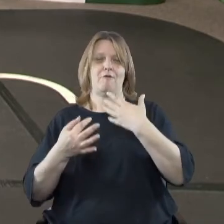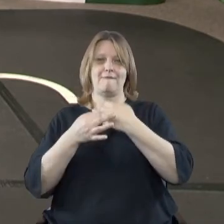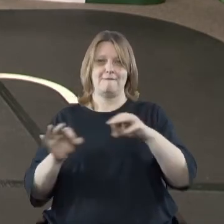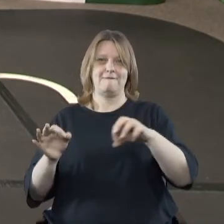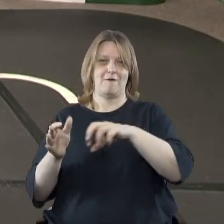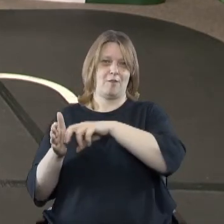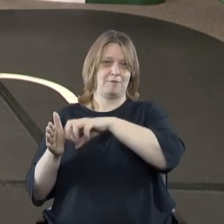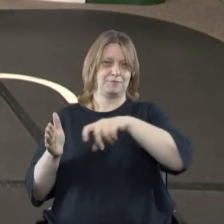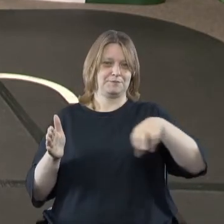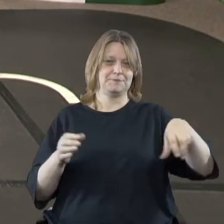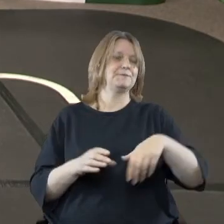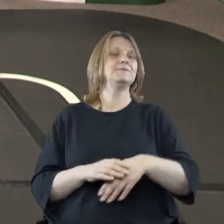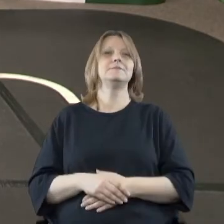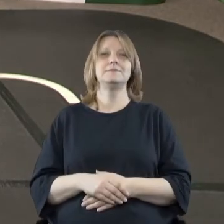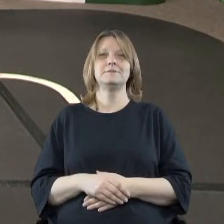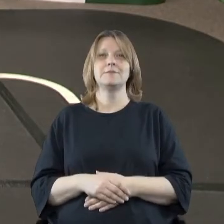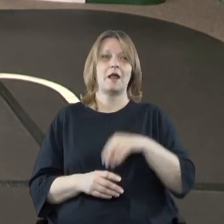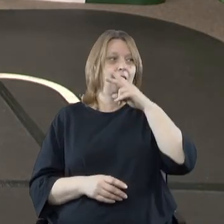moment.